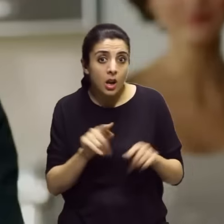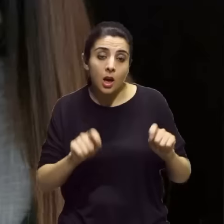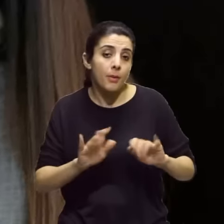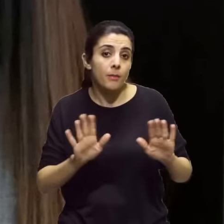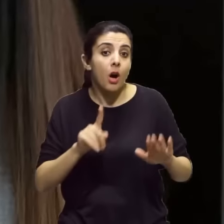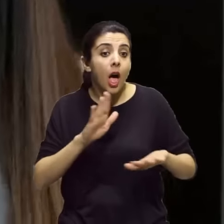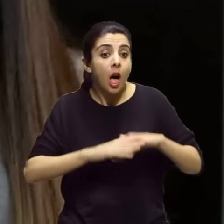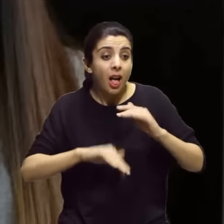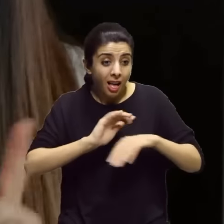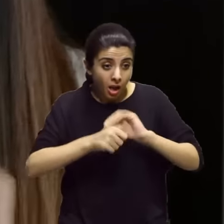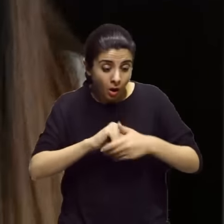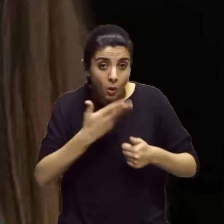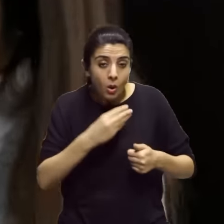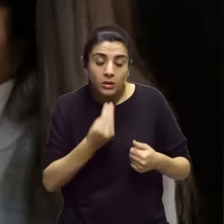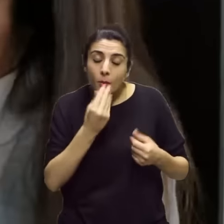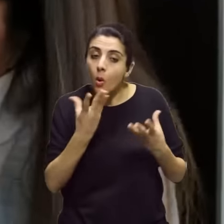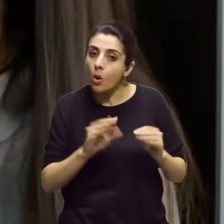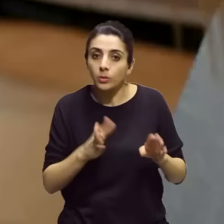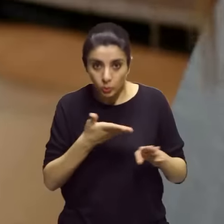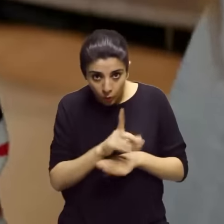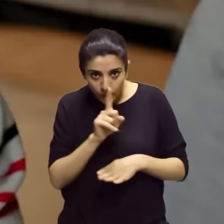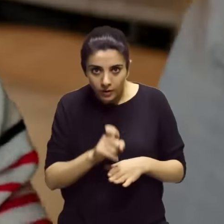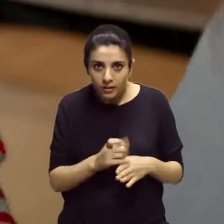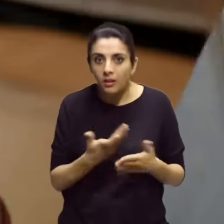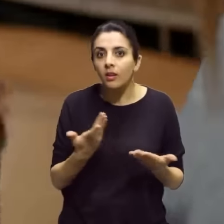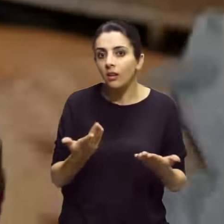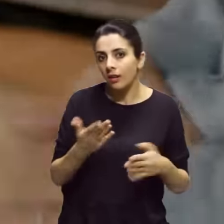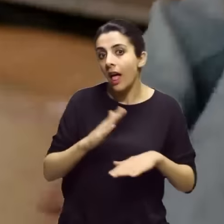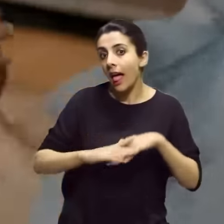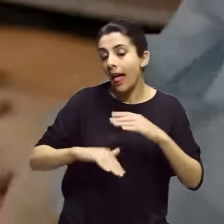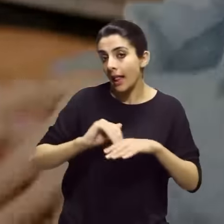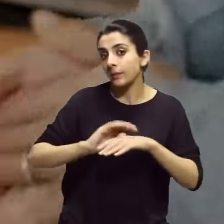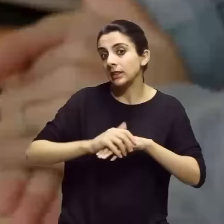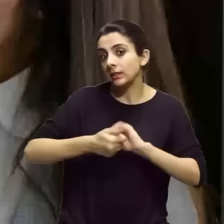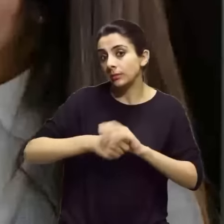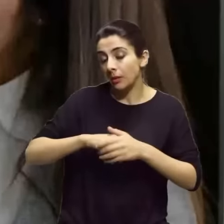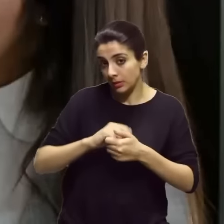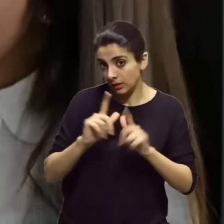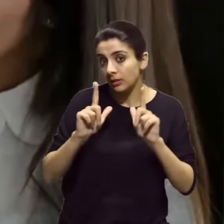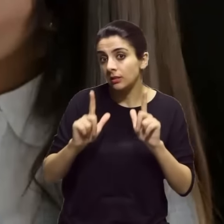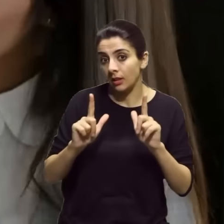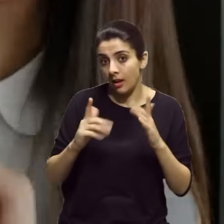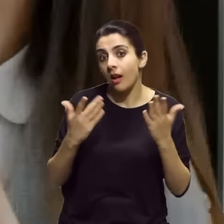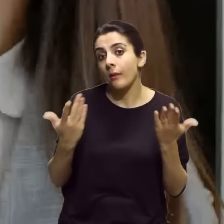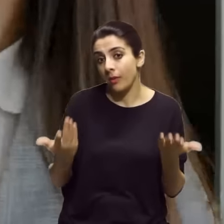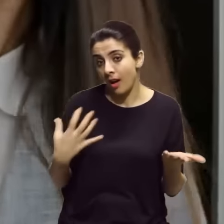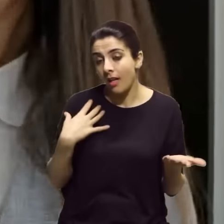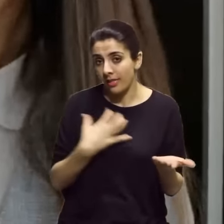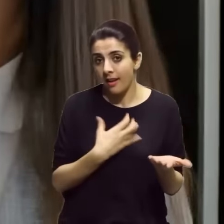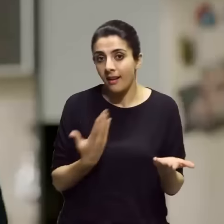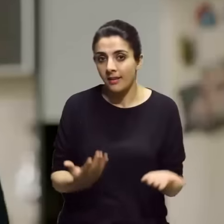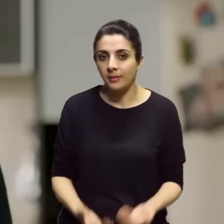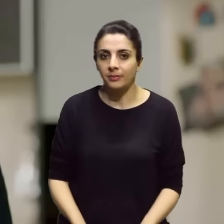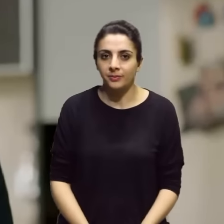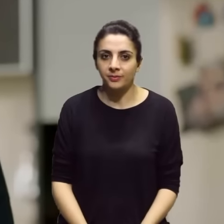yapamazsın. O eller yıkanmadan olmaz. Değil mi kızım? Eğri yemisi yıkıyorduk anne. Ayşem